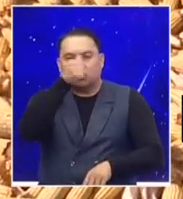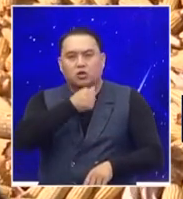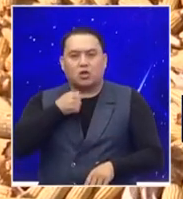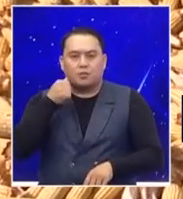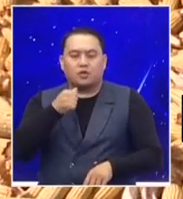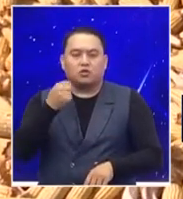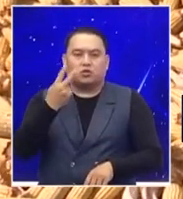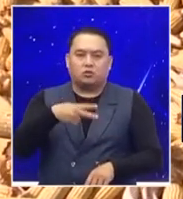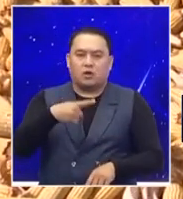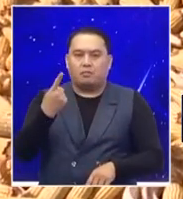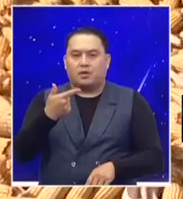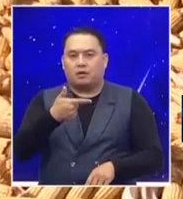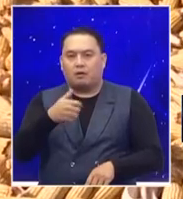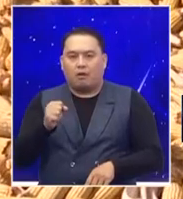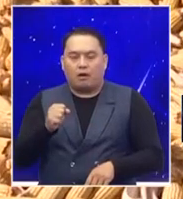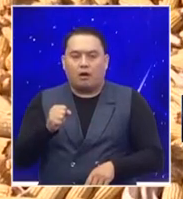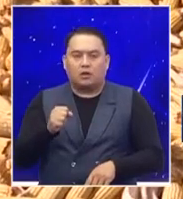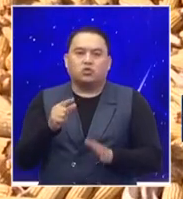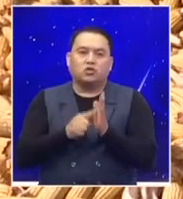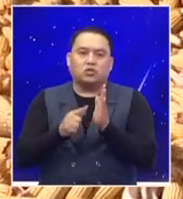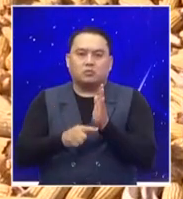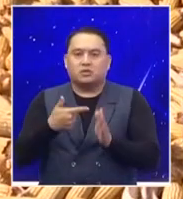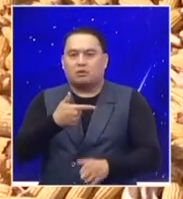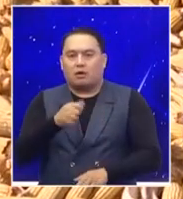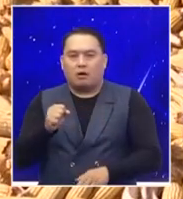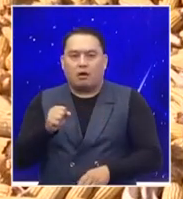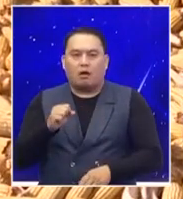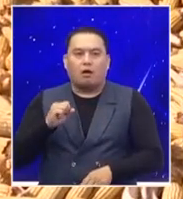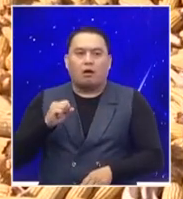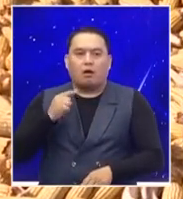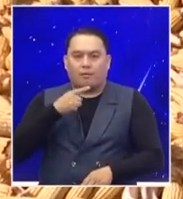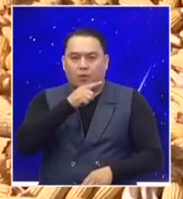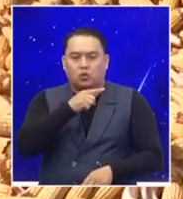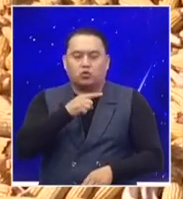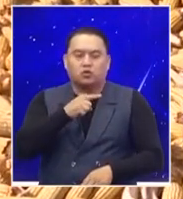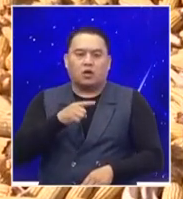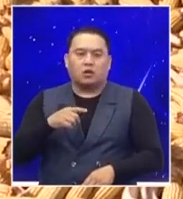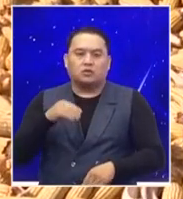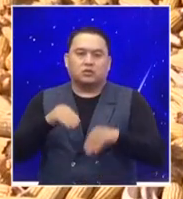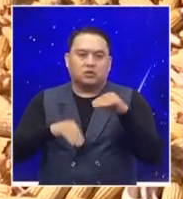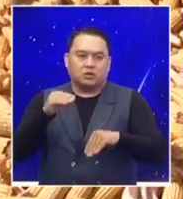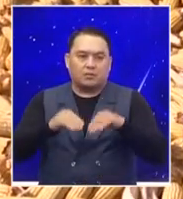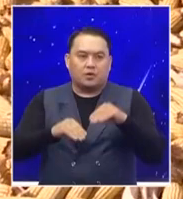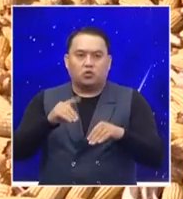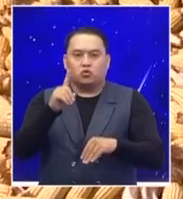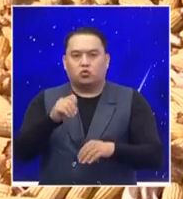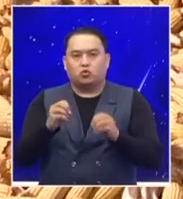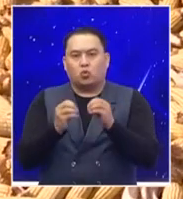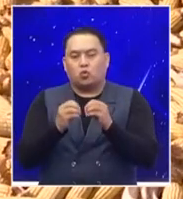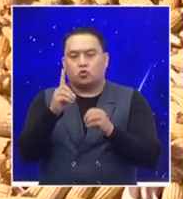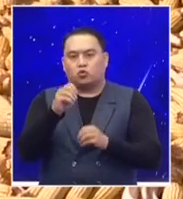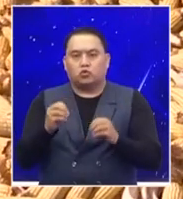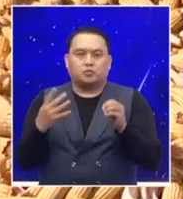121 гектарға өнім тердім, оның 70 гектарға бұршақ. Сол бұршақты енді 110-105-тін